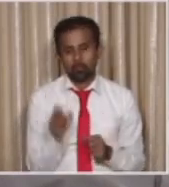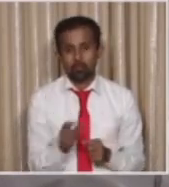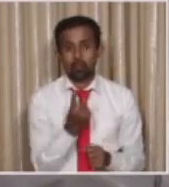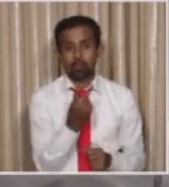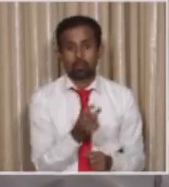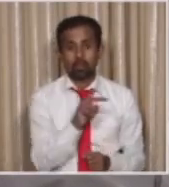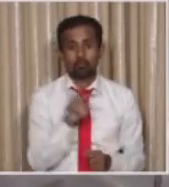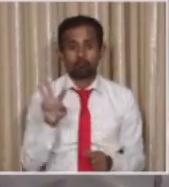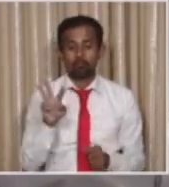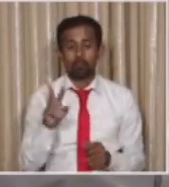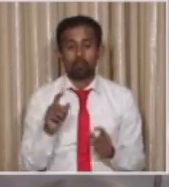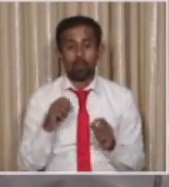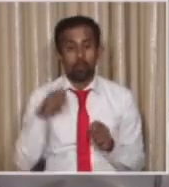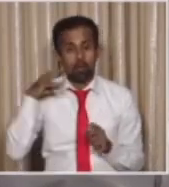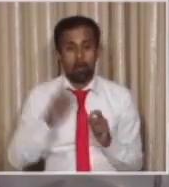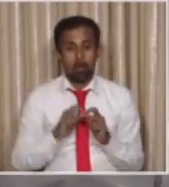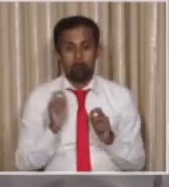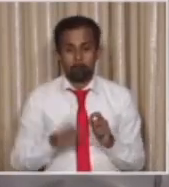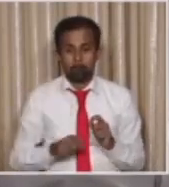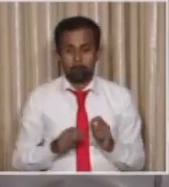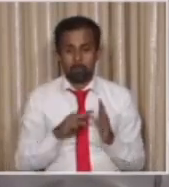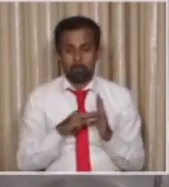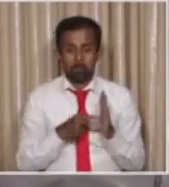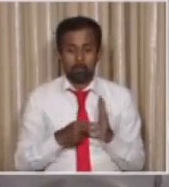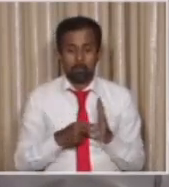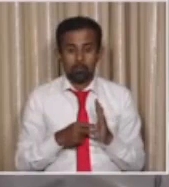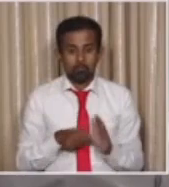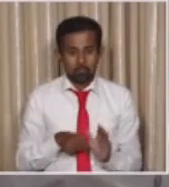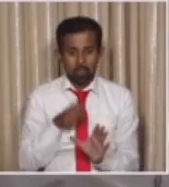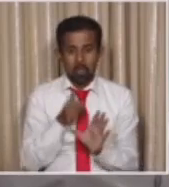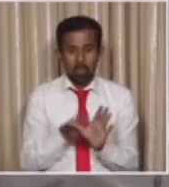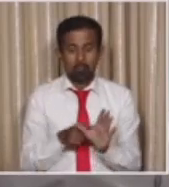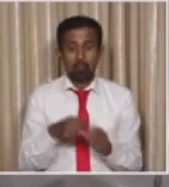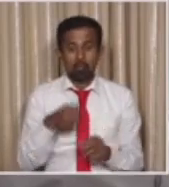දෙදාස් 23 විදුලි බල මණ්ඩලයේ අස්තමේන්තු අනුව මේ